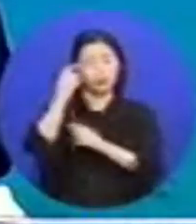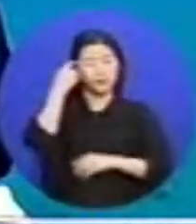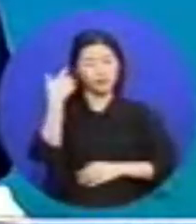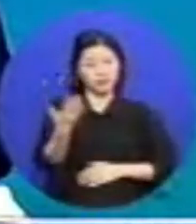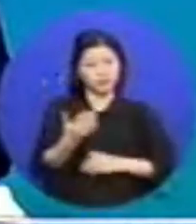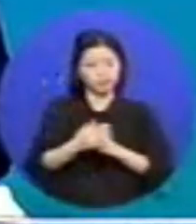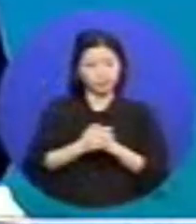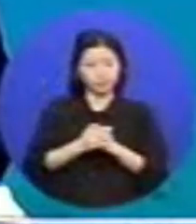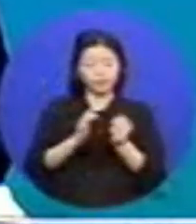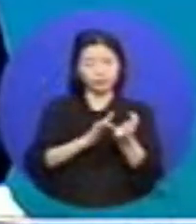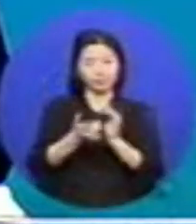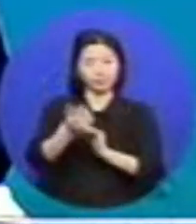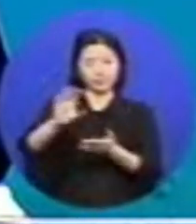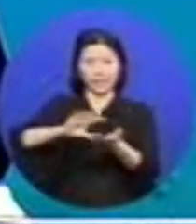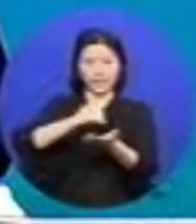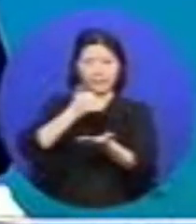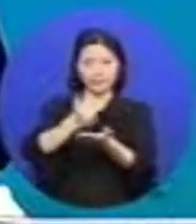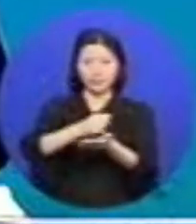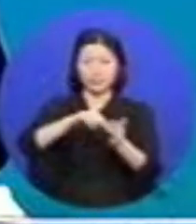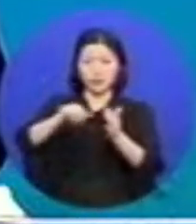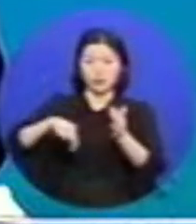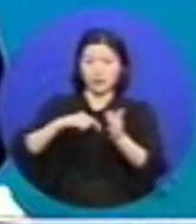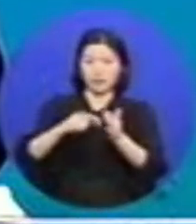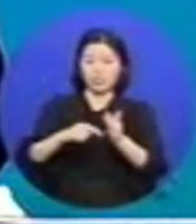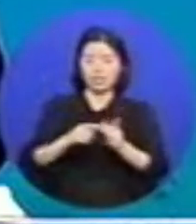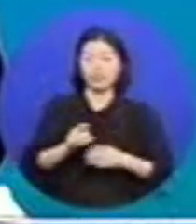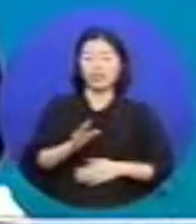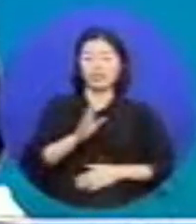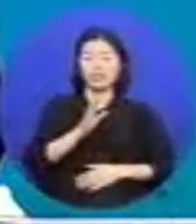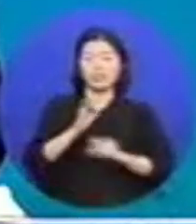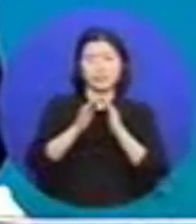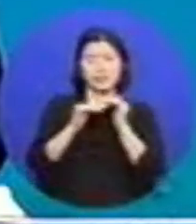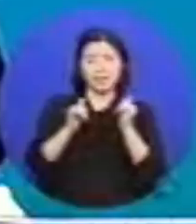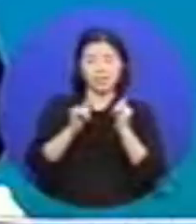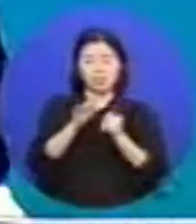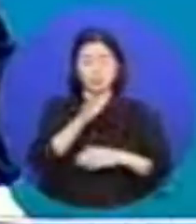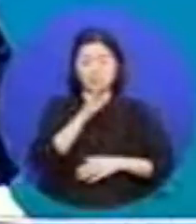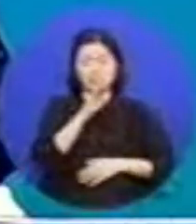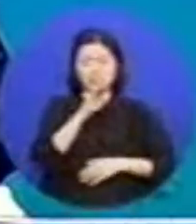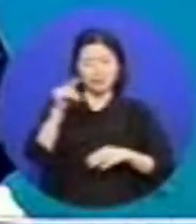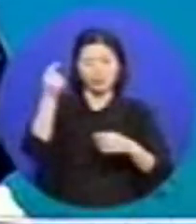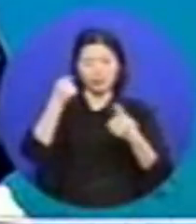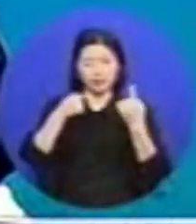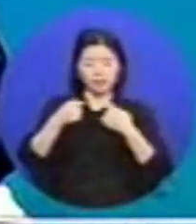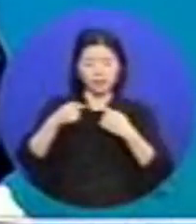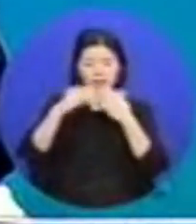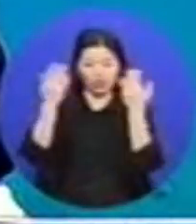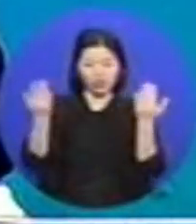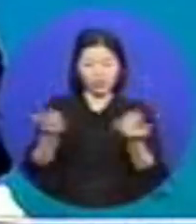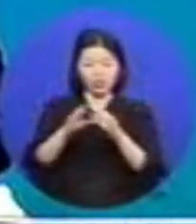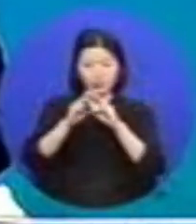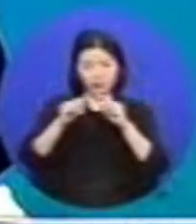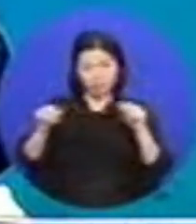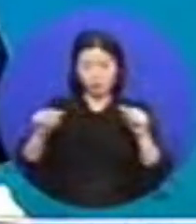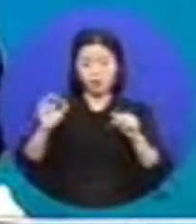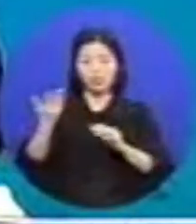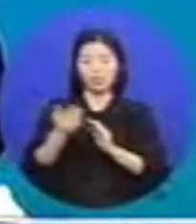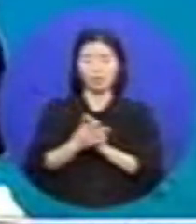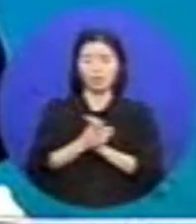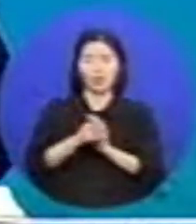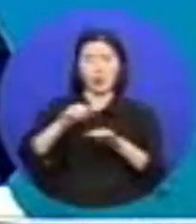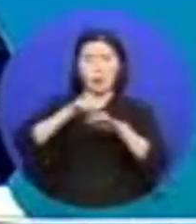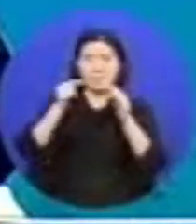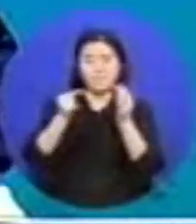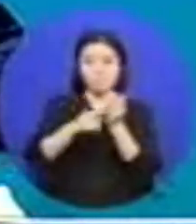안에 사람이 진짜 그 마음에 응어리진 어떤 상처도 다 녹아내려요. 마음의